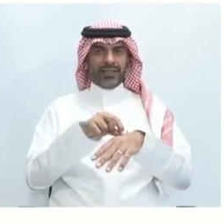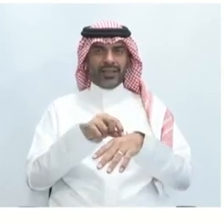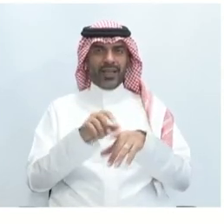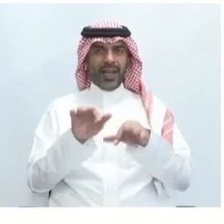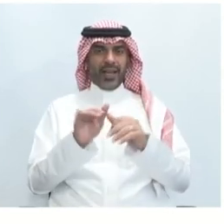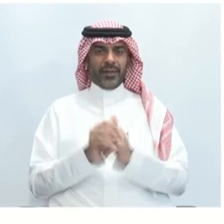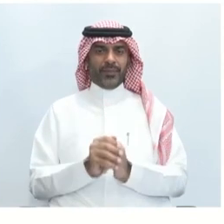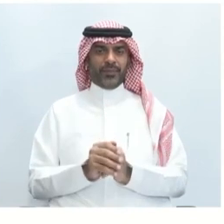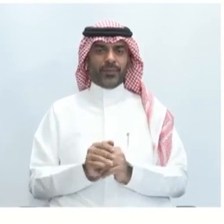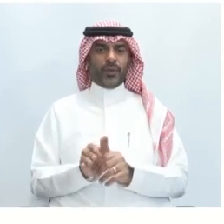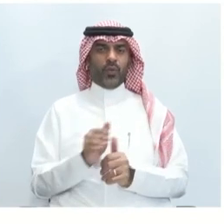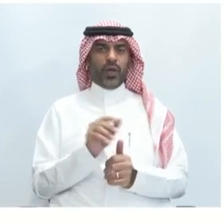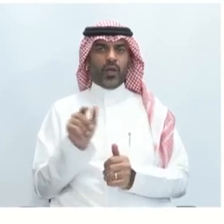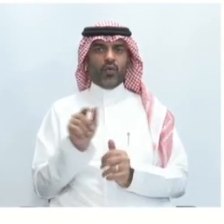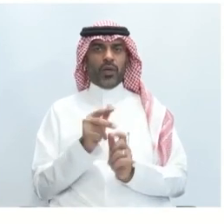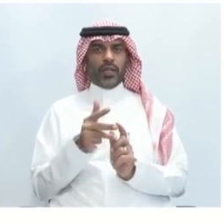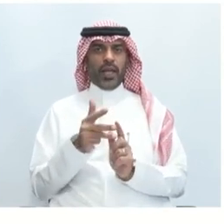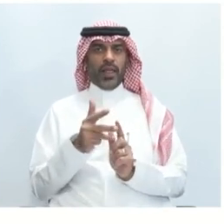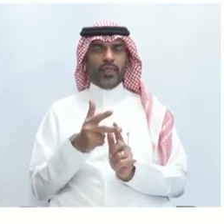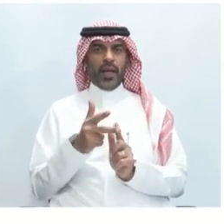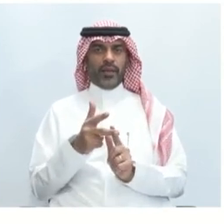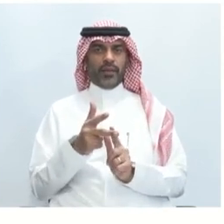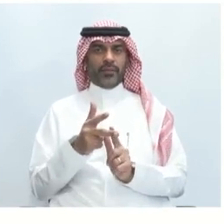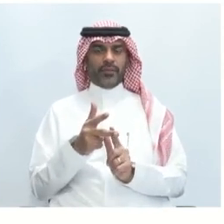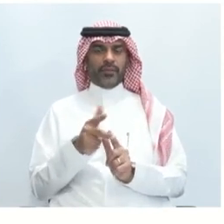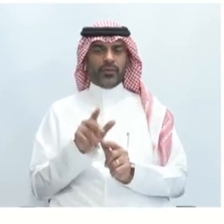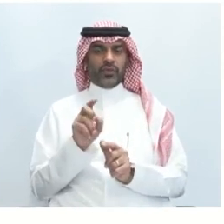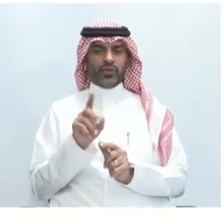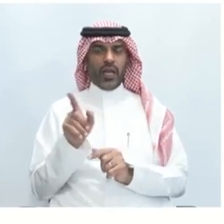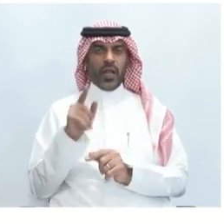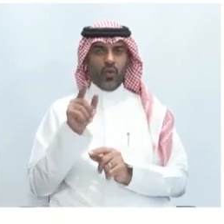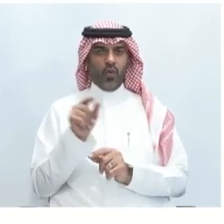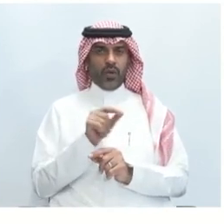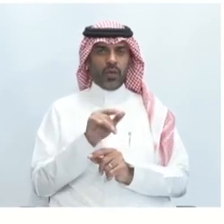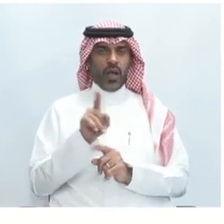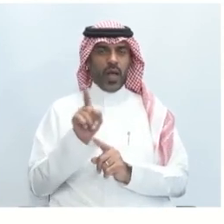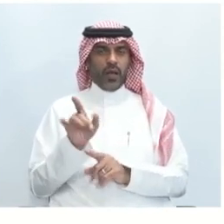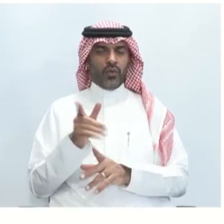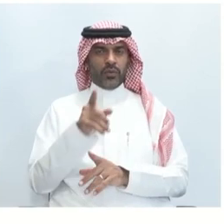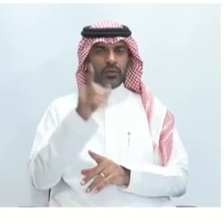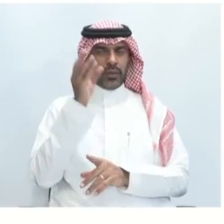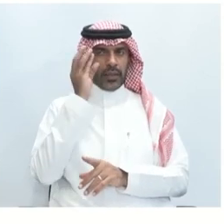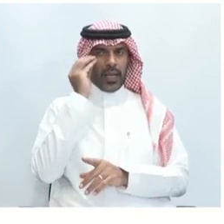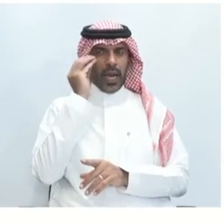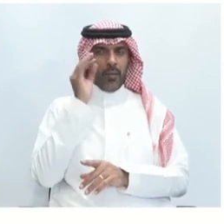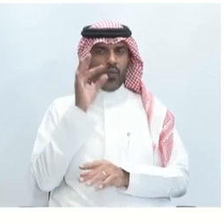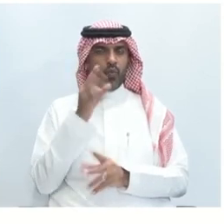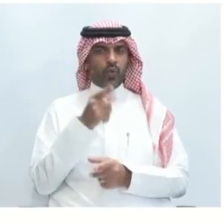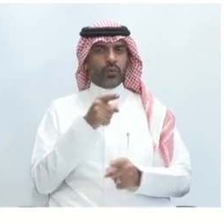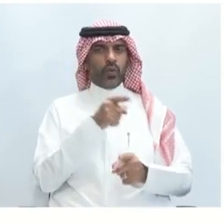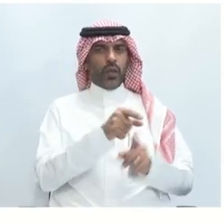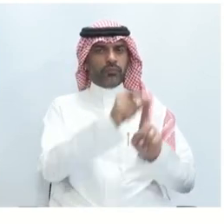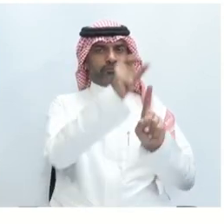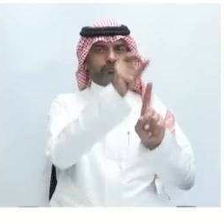وهي الوحده الثالثه باذن الله نطلع على هذه الوحده في هذه الوحده ستتعلم عزيزي الطالب ما هي